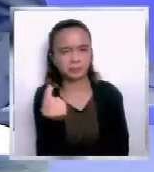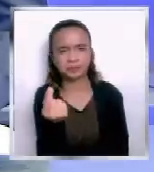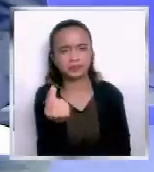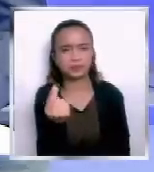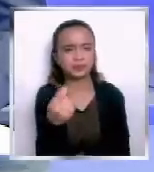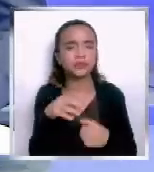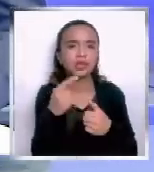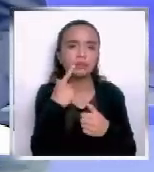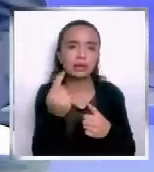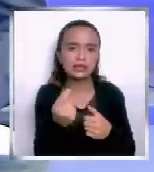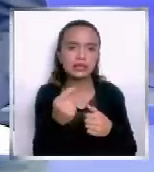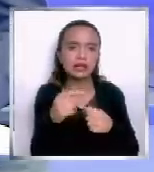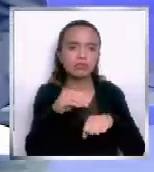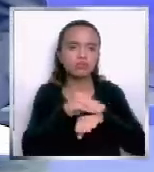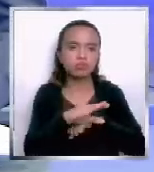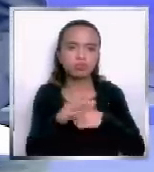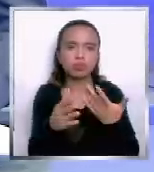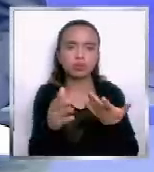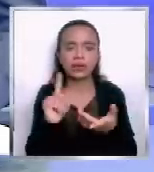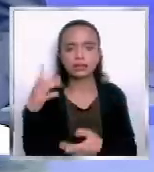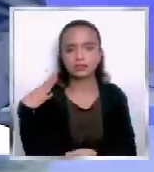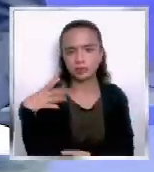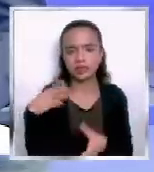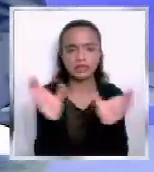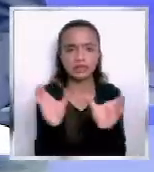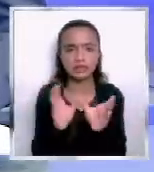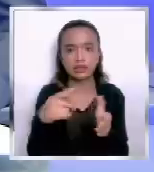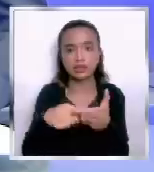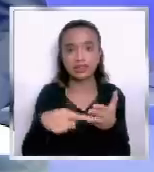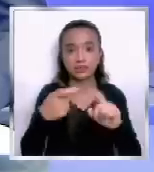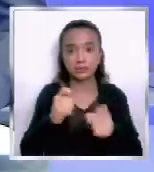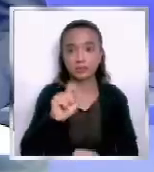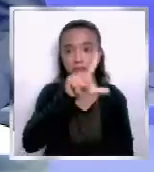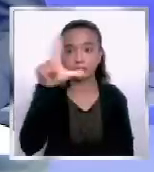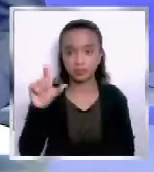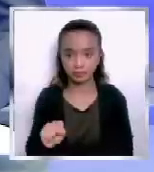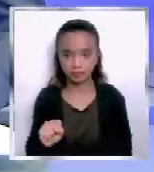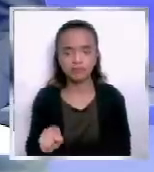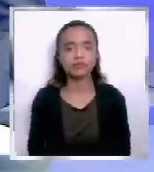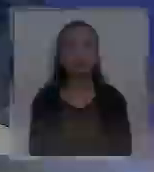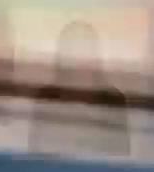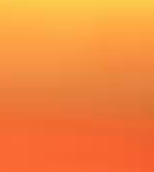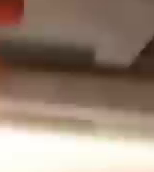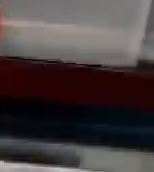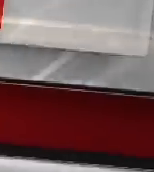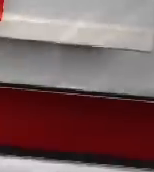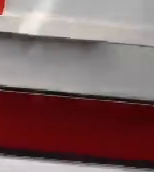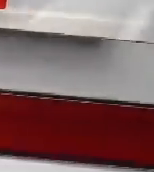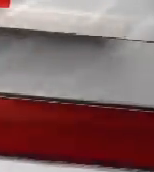12 senador ang hinihintay na Certificate of Canvass mula sa lalawigan ng Lanao del Sur. Nakatutok live si Tina Panganiban Perez.